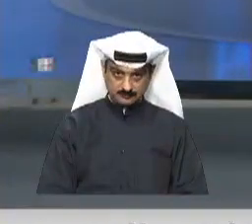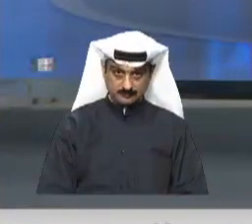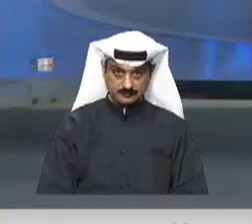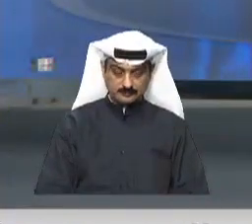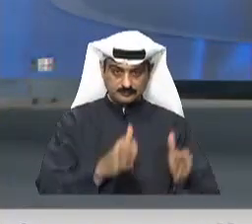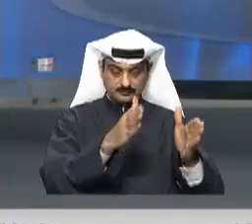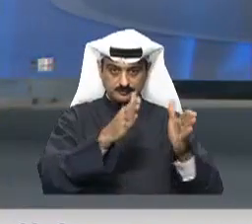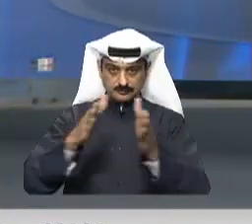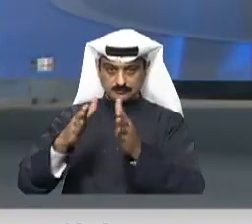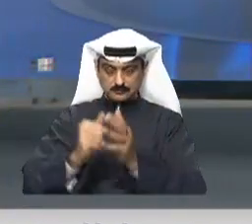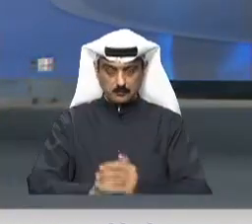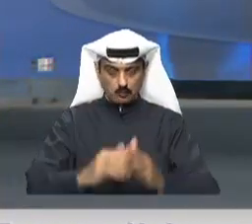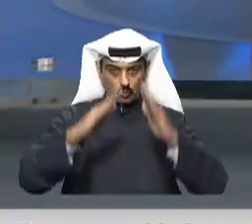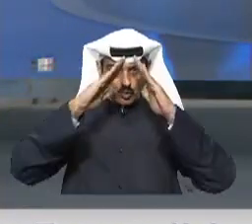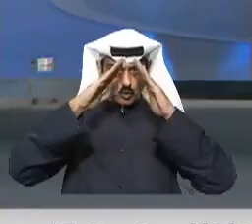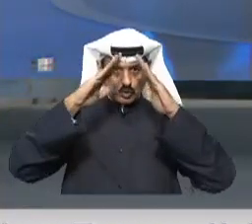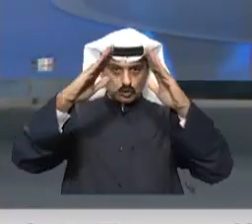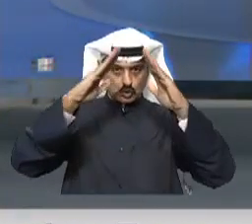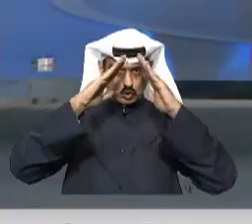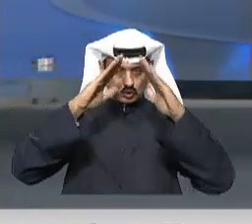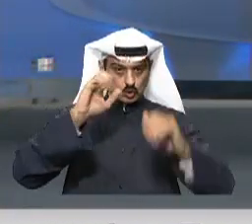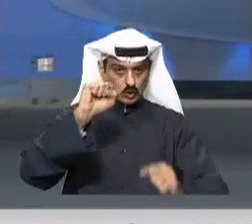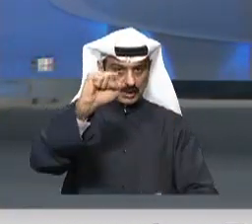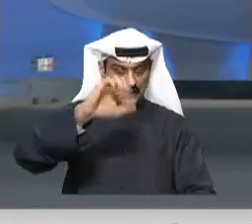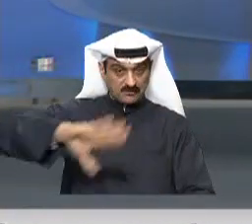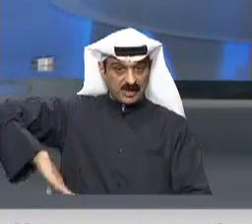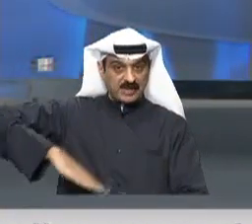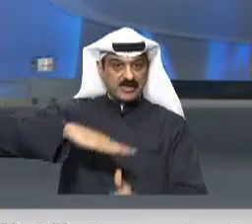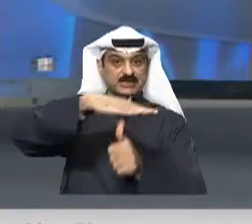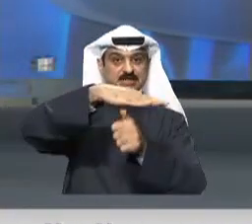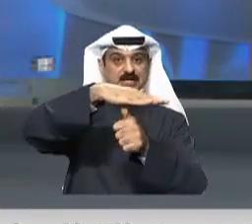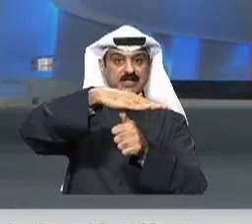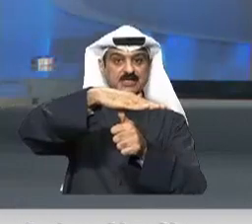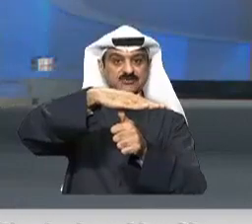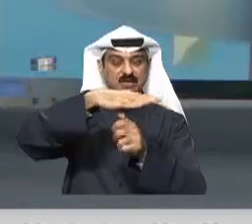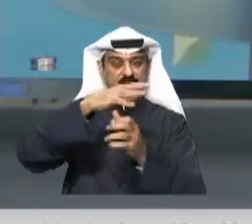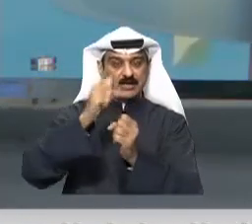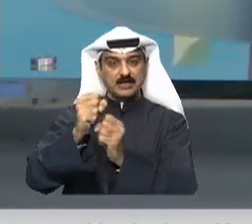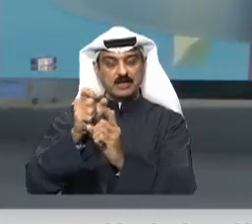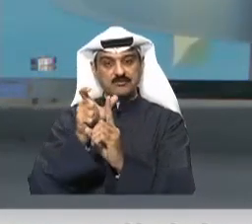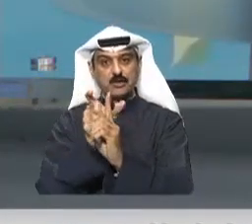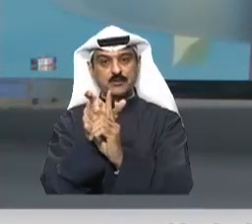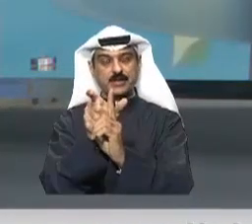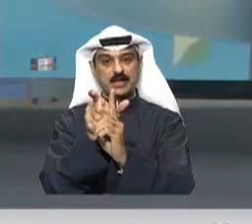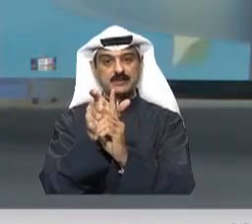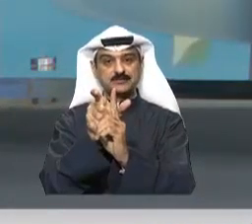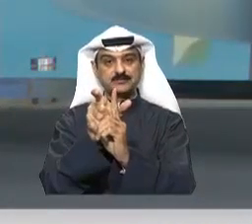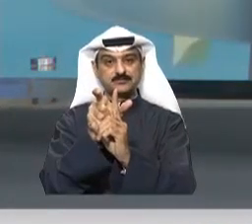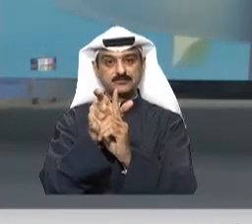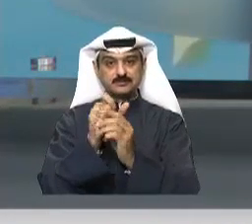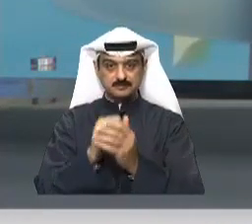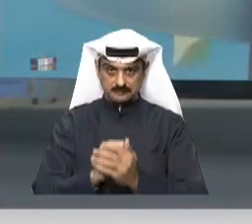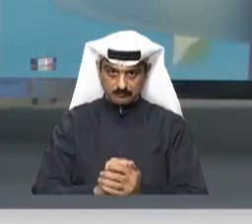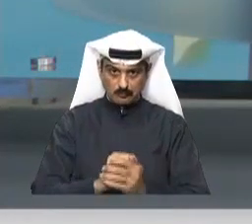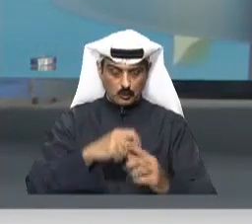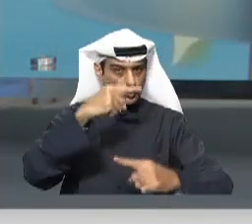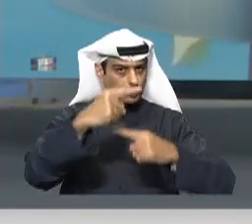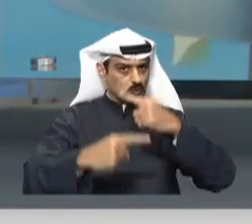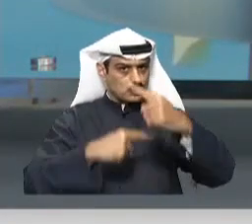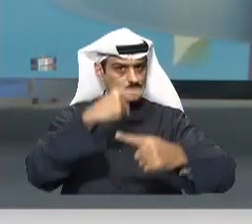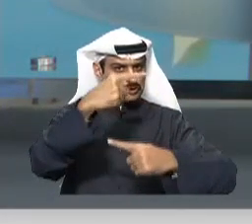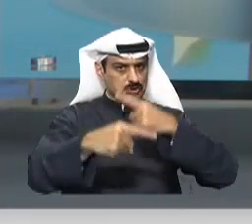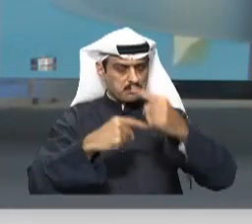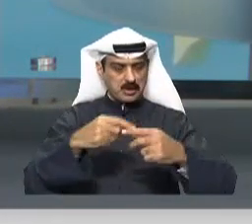بعباره الشكر والامتنان لمقام حضره صاحب السمو امير البلاد الشيخ نواف الاحمد الجابر الصباح حفظه الله ورعاه توالت ردود